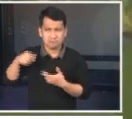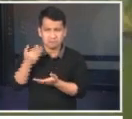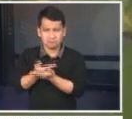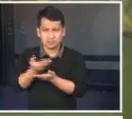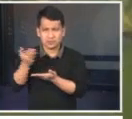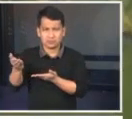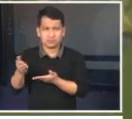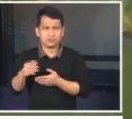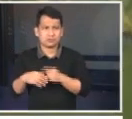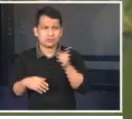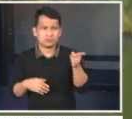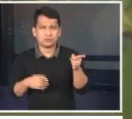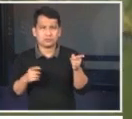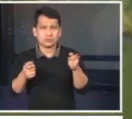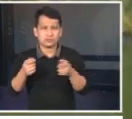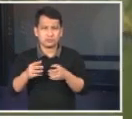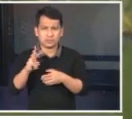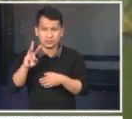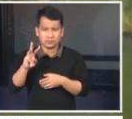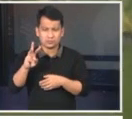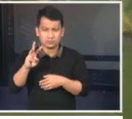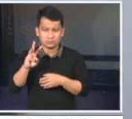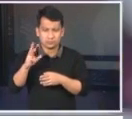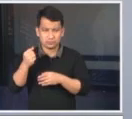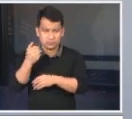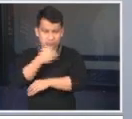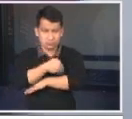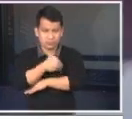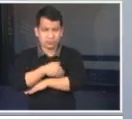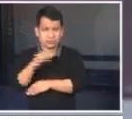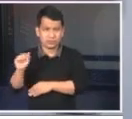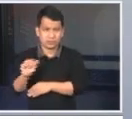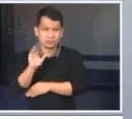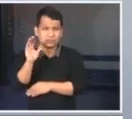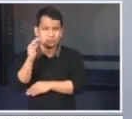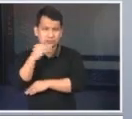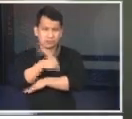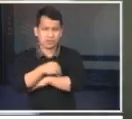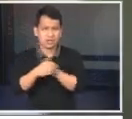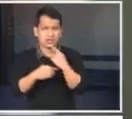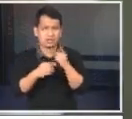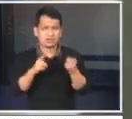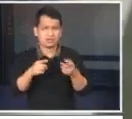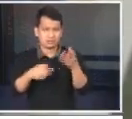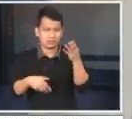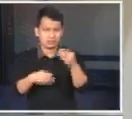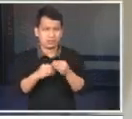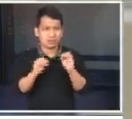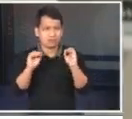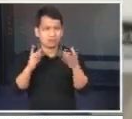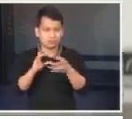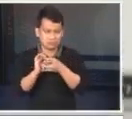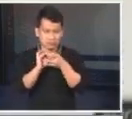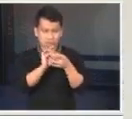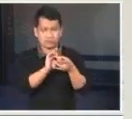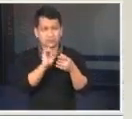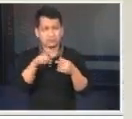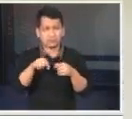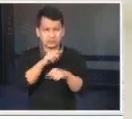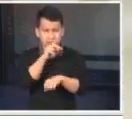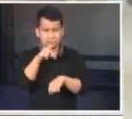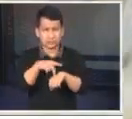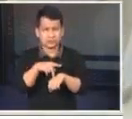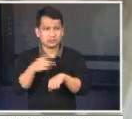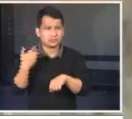bakuna, pero hawak pa rin ito ng World Bank at ng Asian Development Bank. Dagdag pa ng Pangulo, walang koneksyon ang